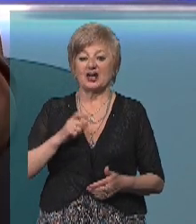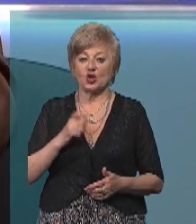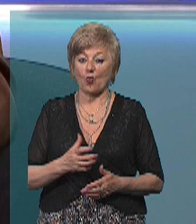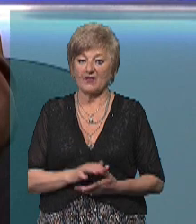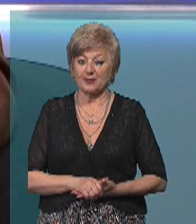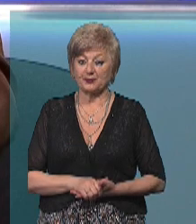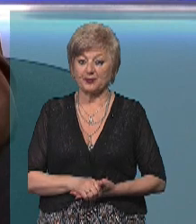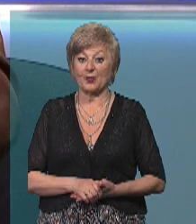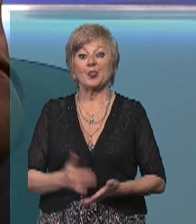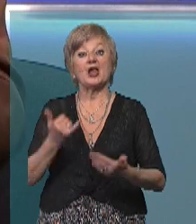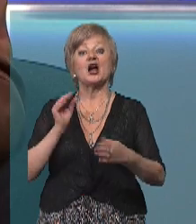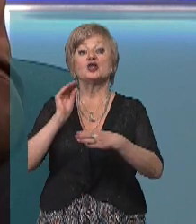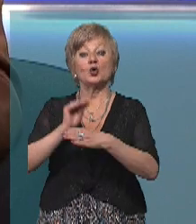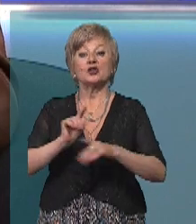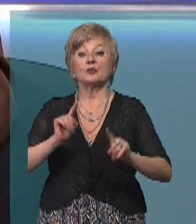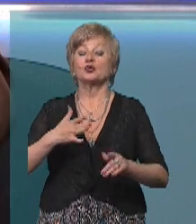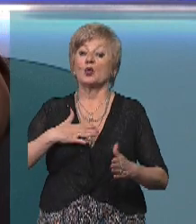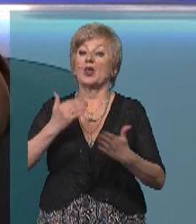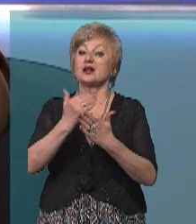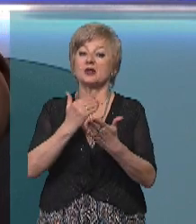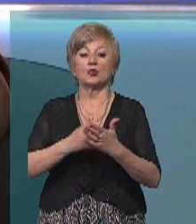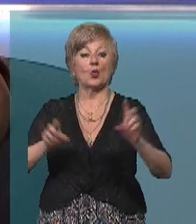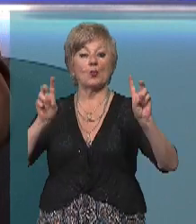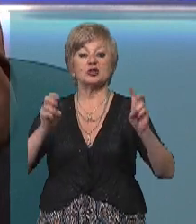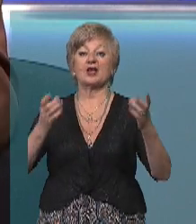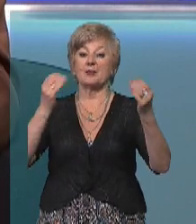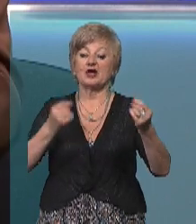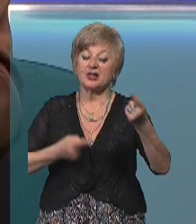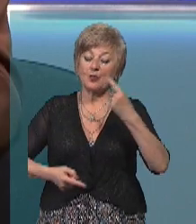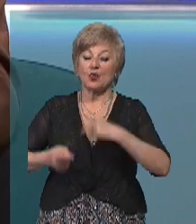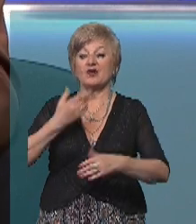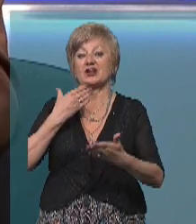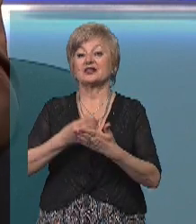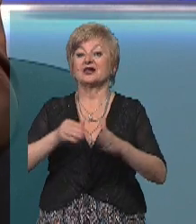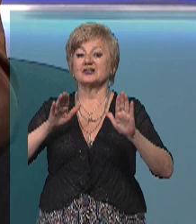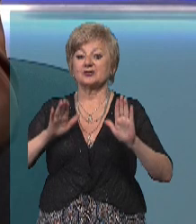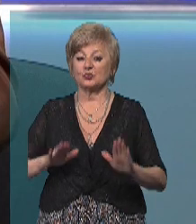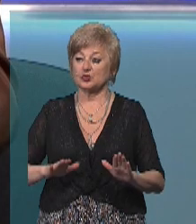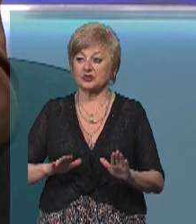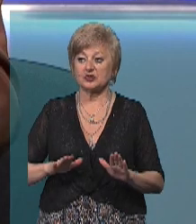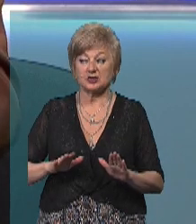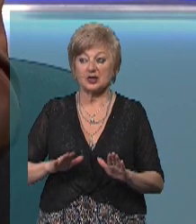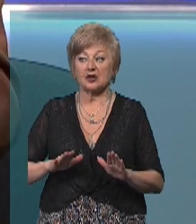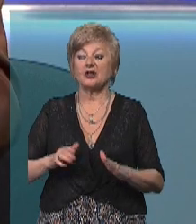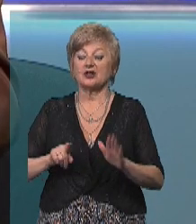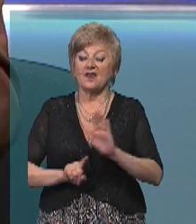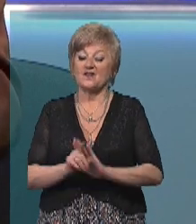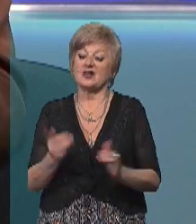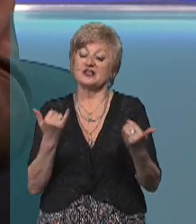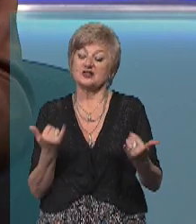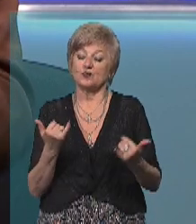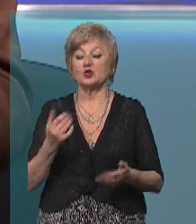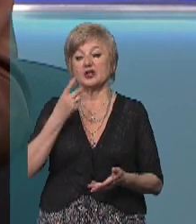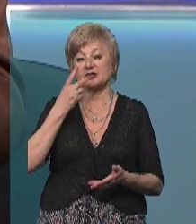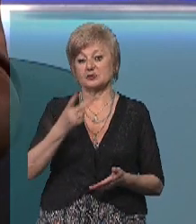Воротнікова. Додам, що наша програма «Тема дня» повертається на свої позиції в ефірній сітці. Тож від сьогодні